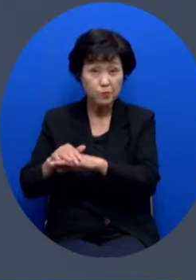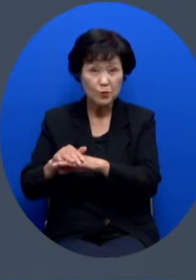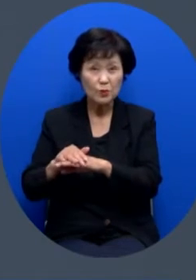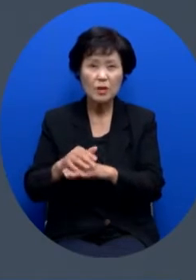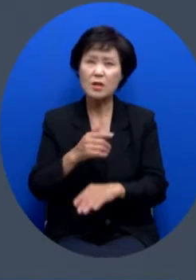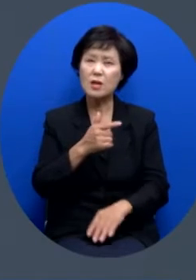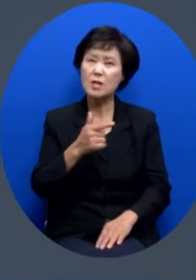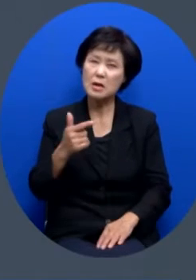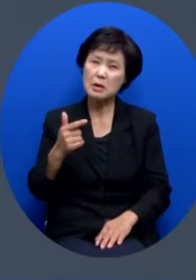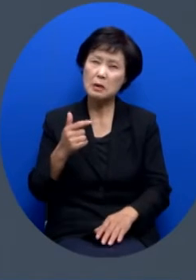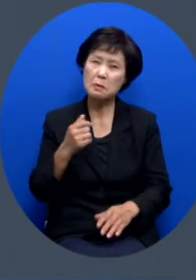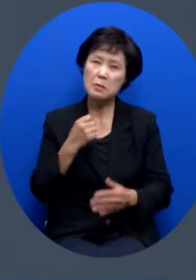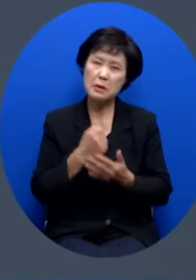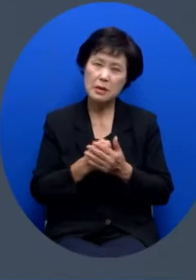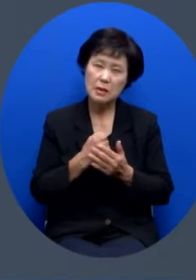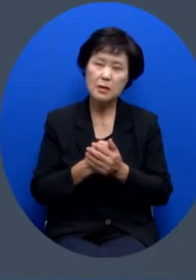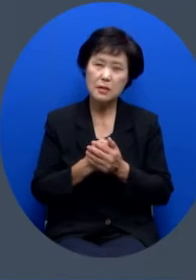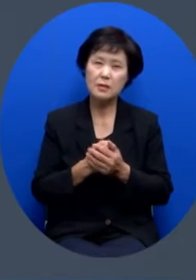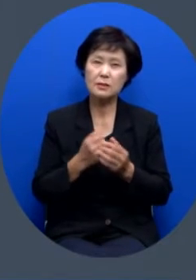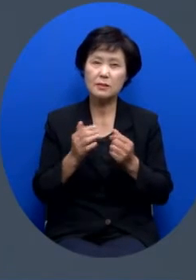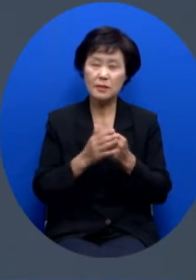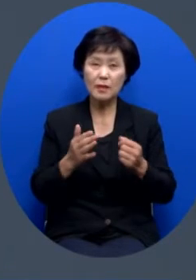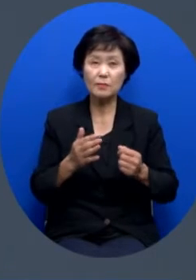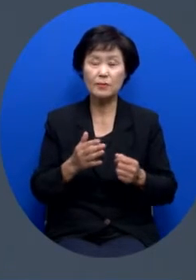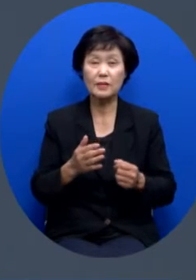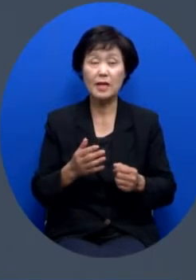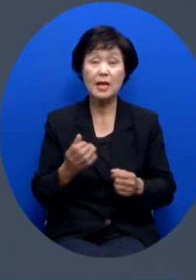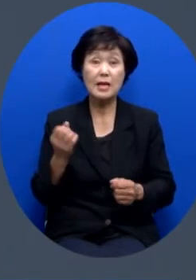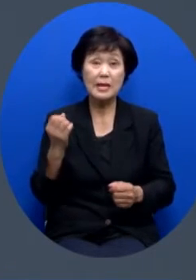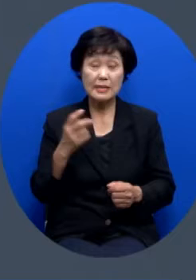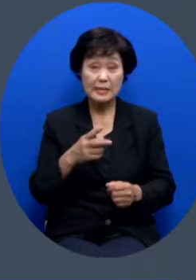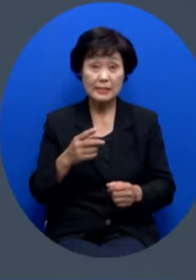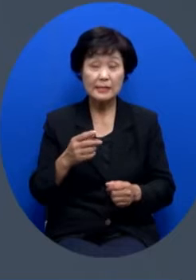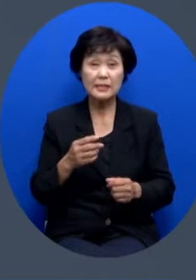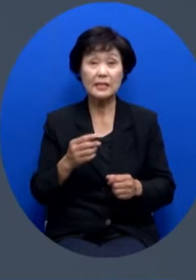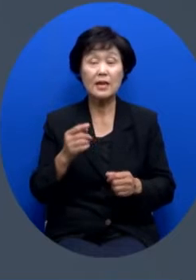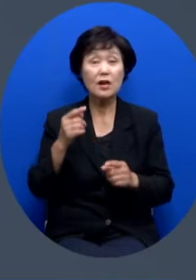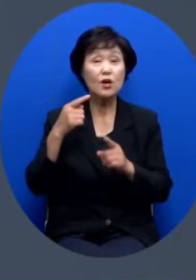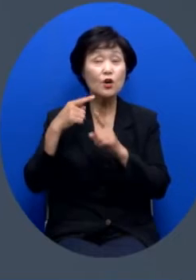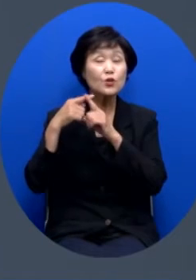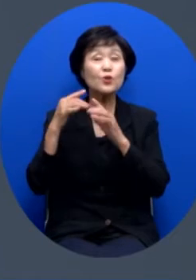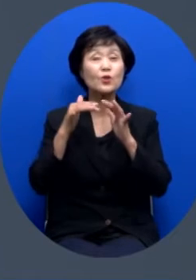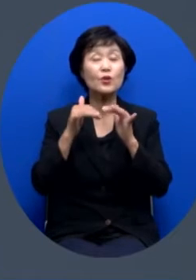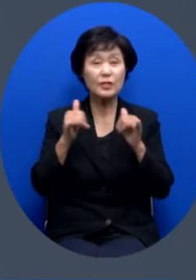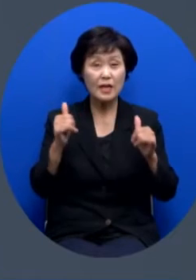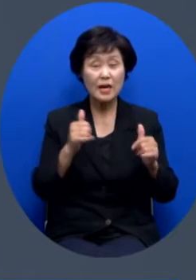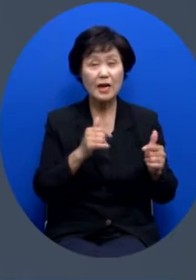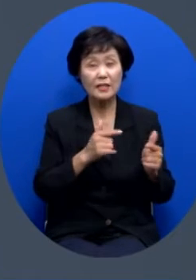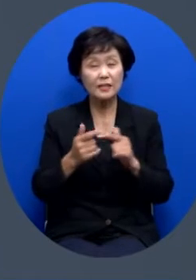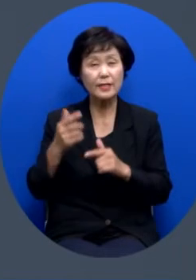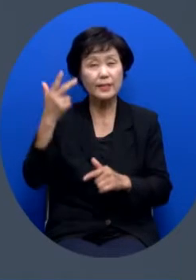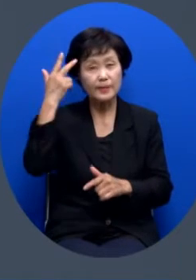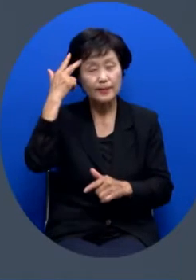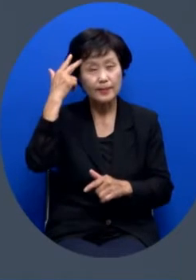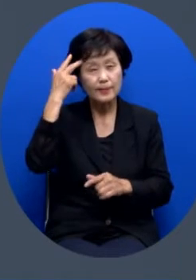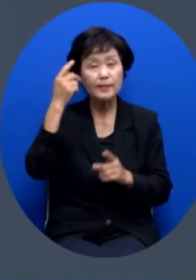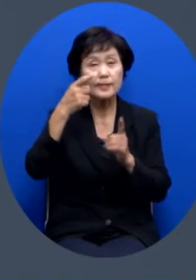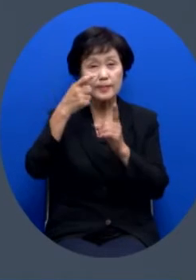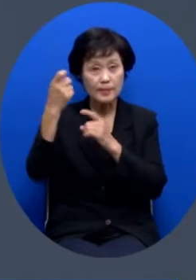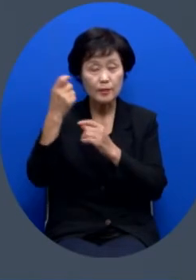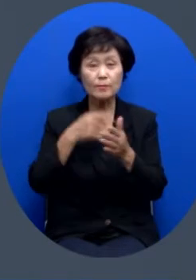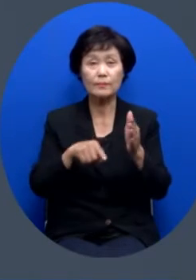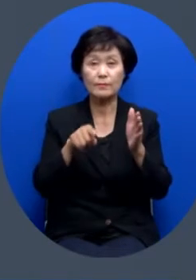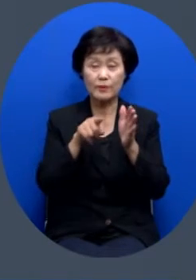예 아깝고 그래서 순해 보여서 이제 그 순교 정치를 기념하고 그러기